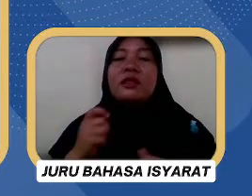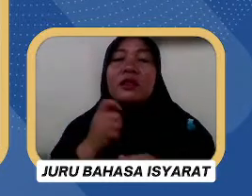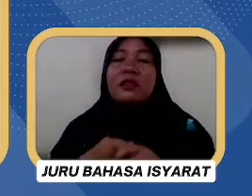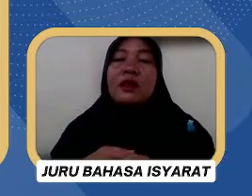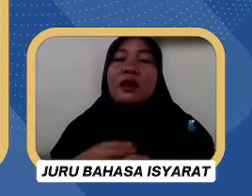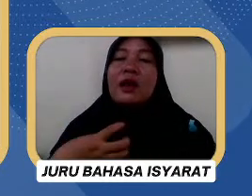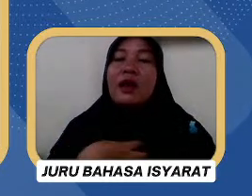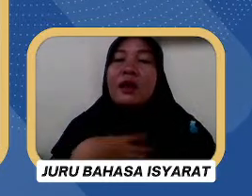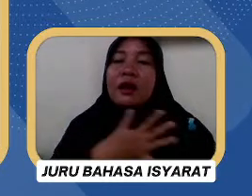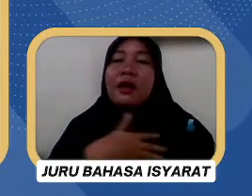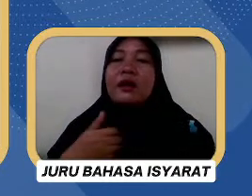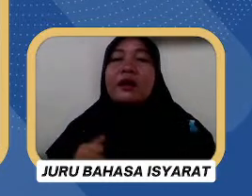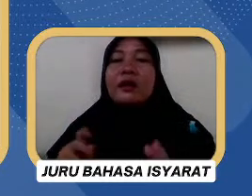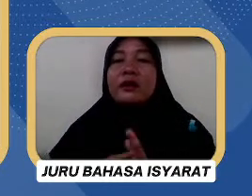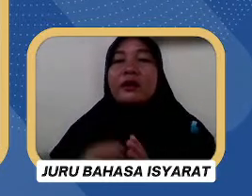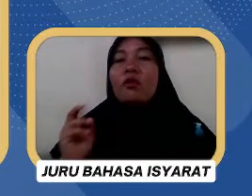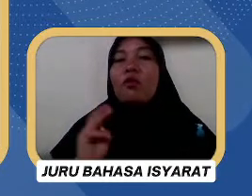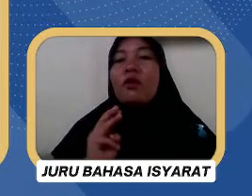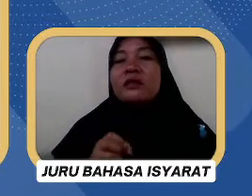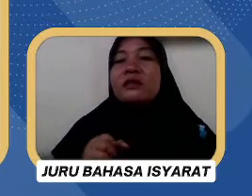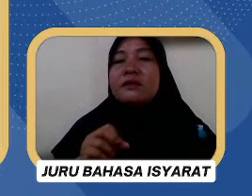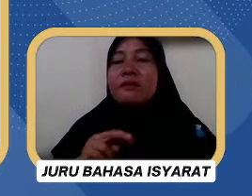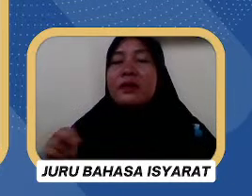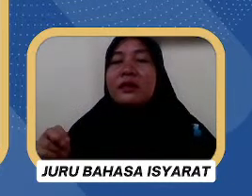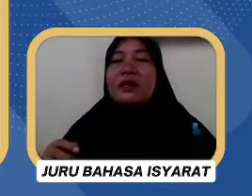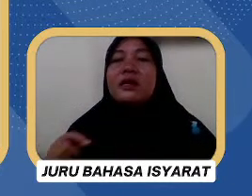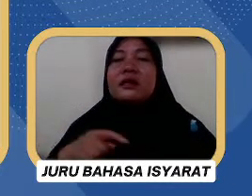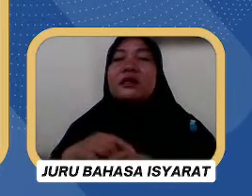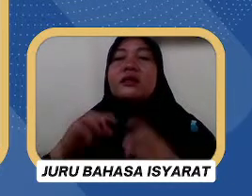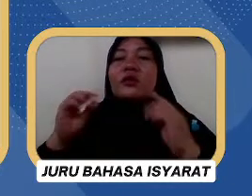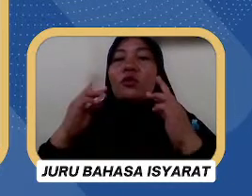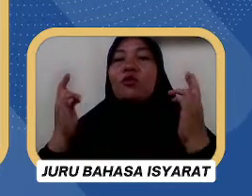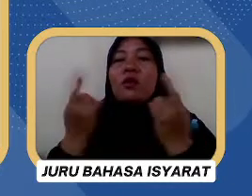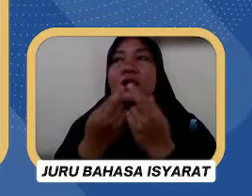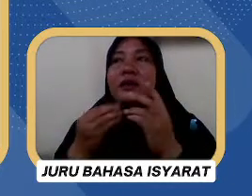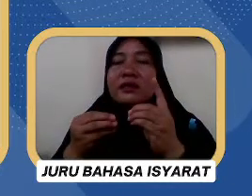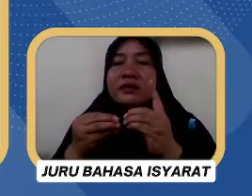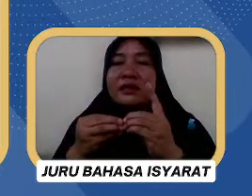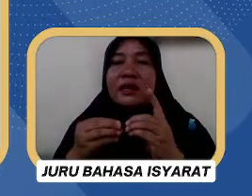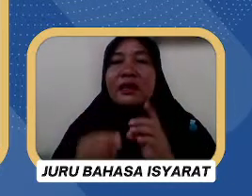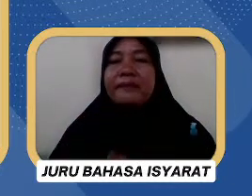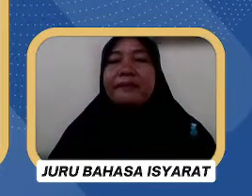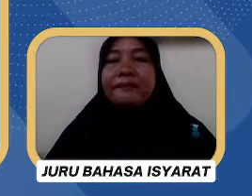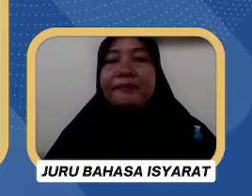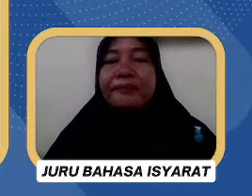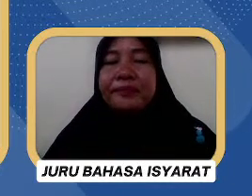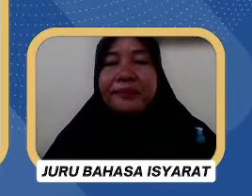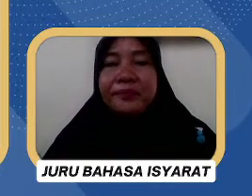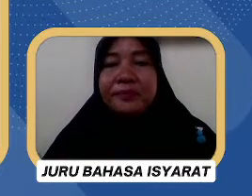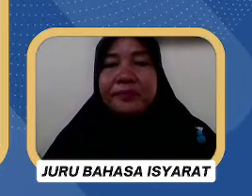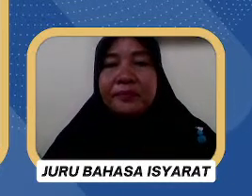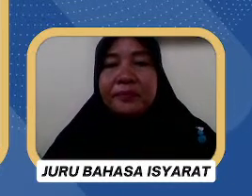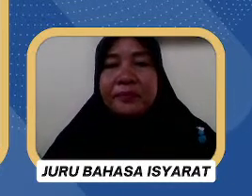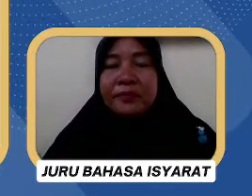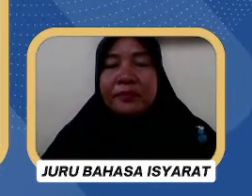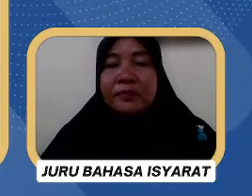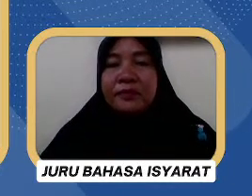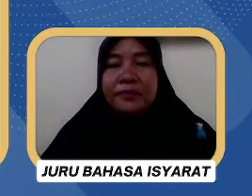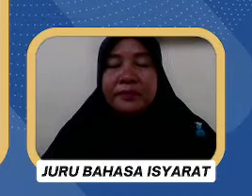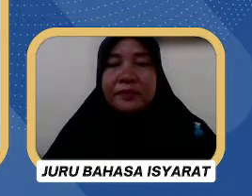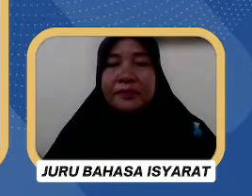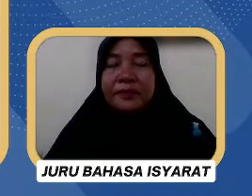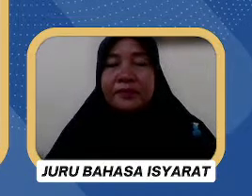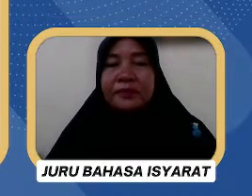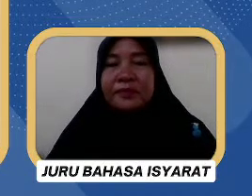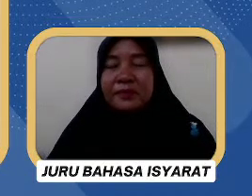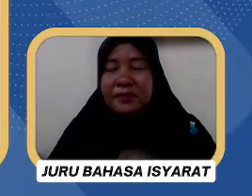sudah menjadi tanggung jawab kita bersama. Dalam artian bahwa ruang digital, tempat kita berkomunikasi saat ini, tempat kita berinteraksi, ketika hal itu